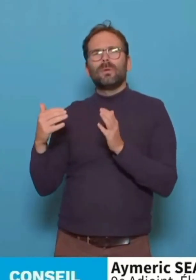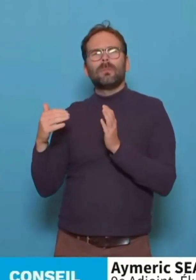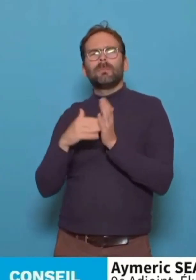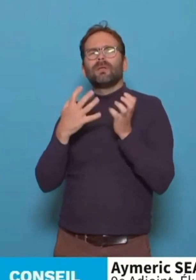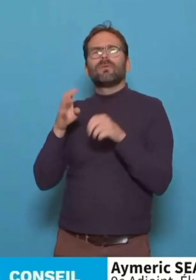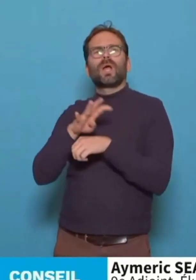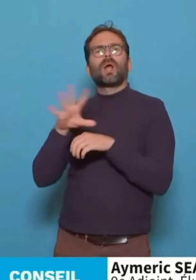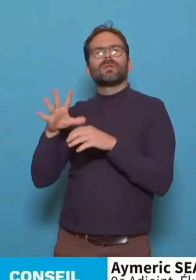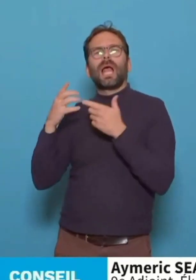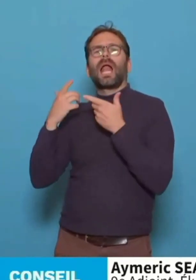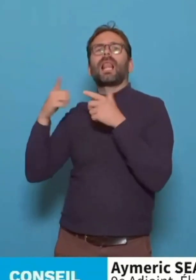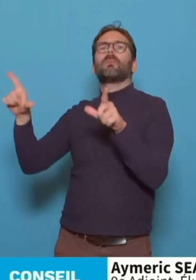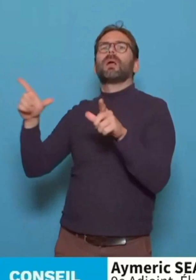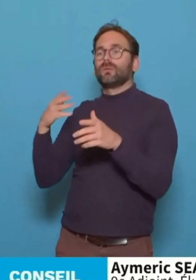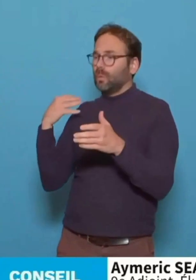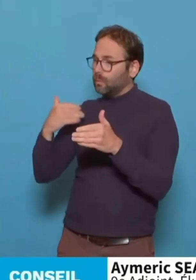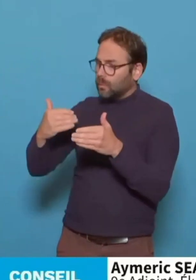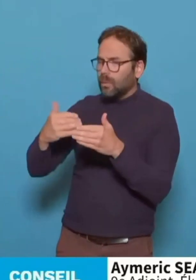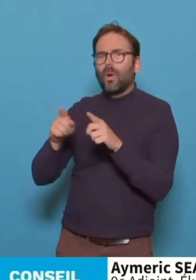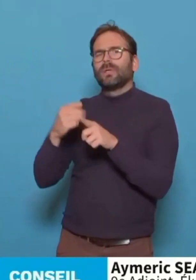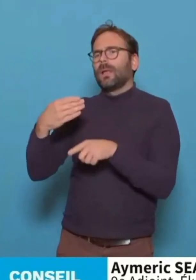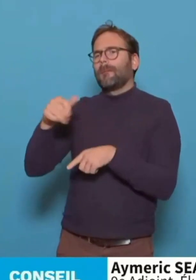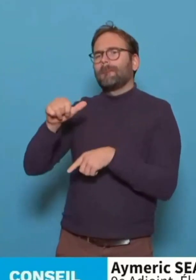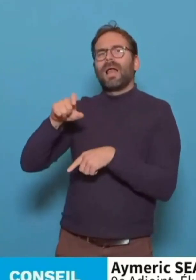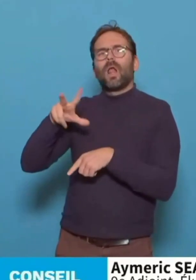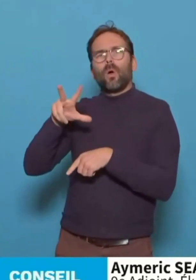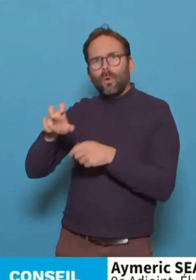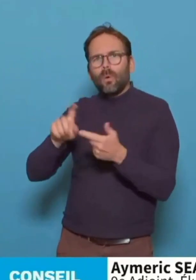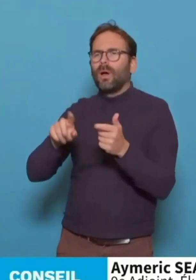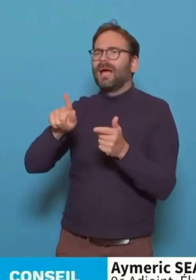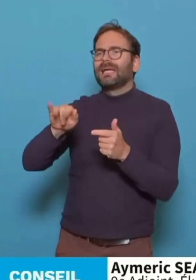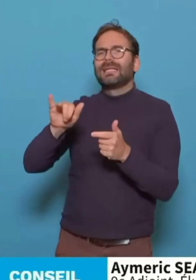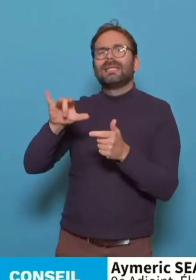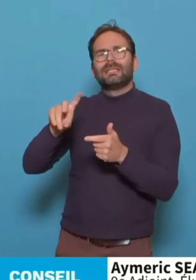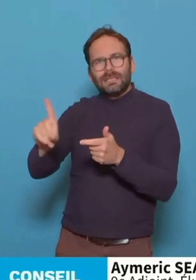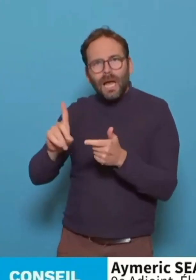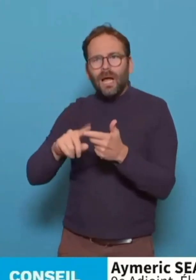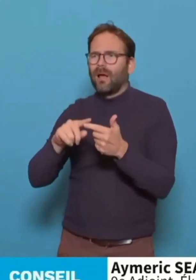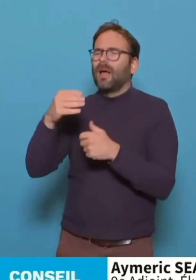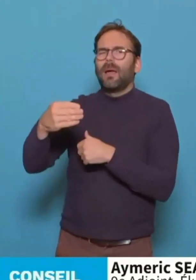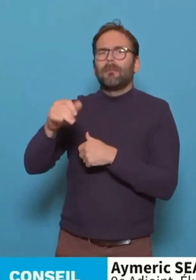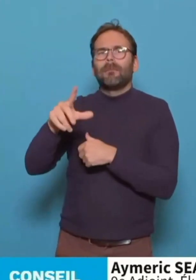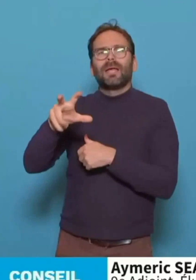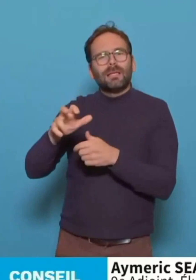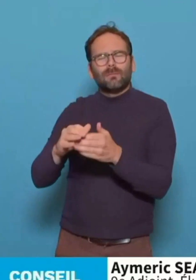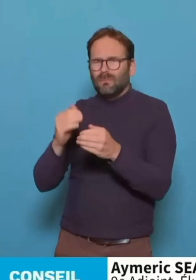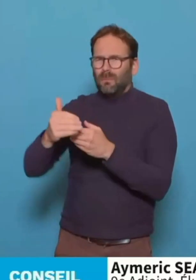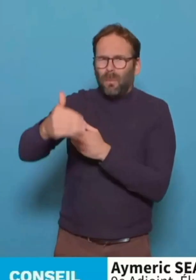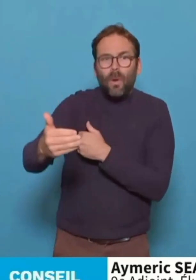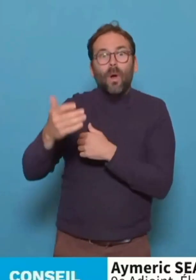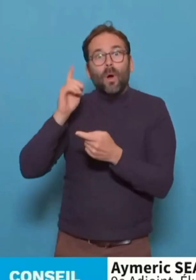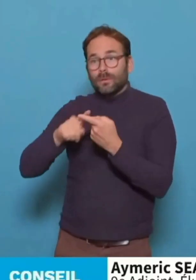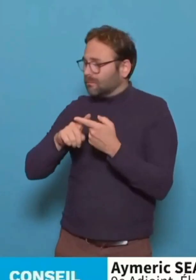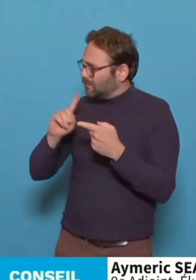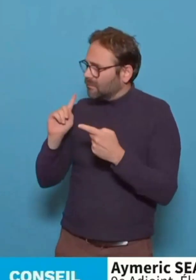tant d'autres, de Malraux à Guichard, en passant par Ralit et bien d'autres, qui nous rassemblaient dans la maison commune